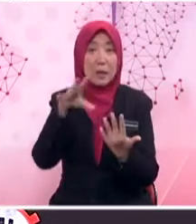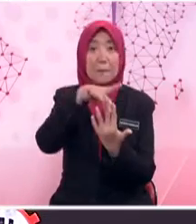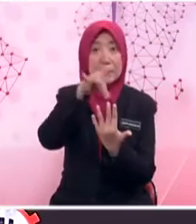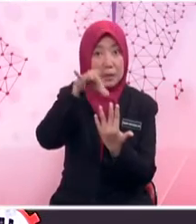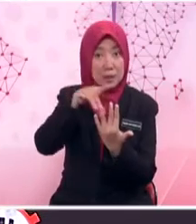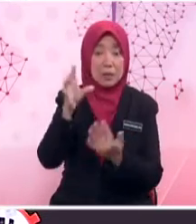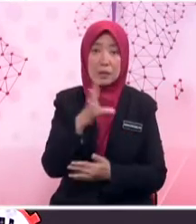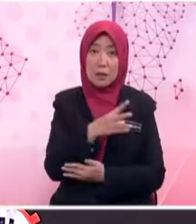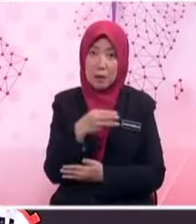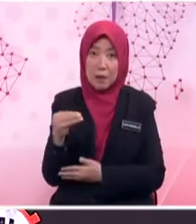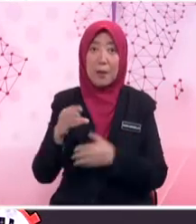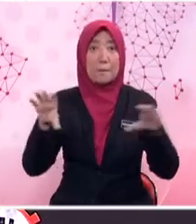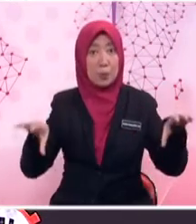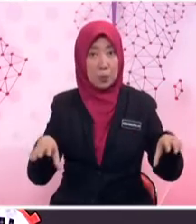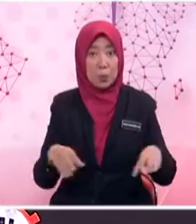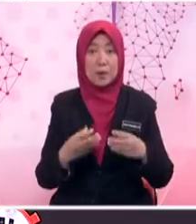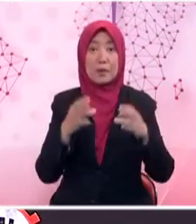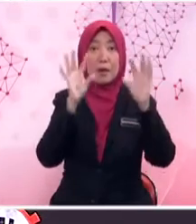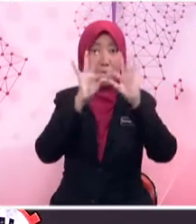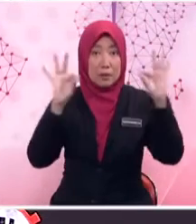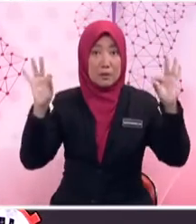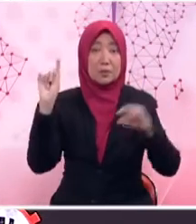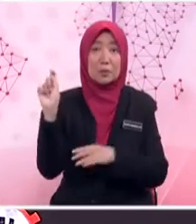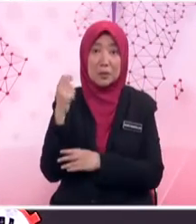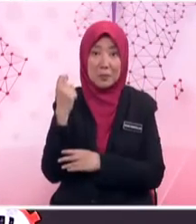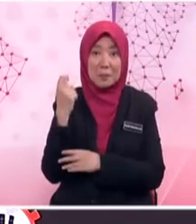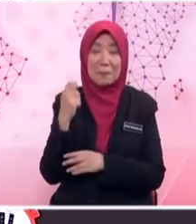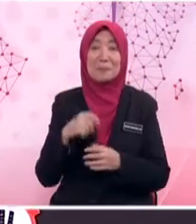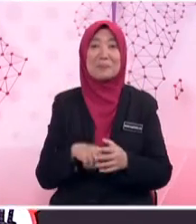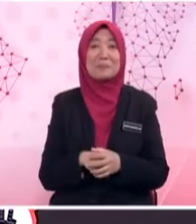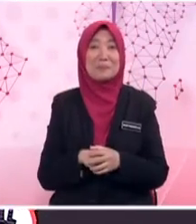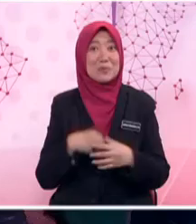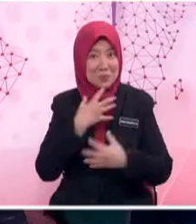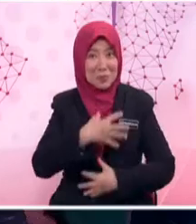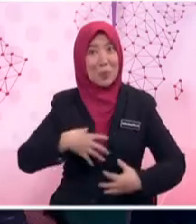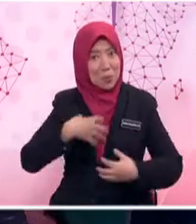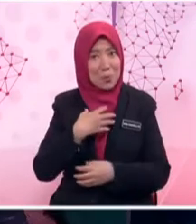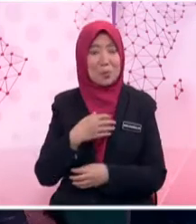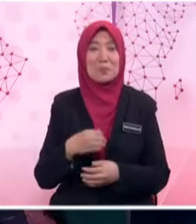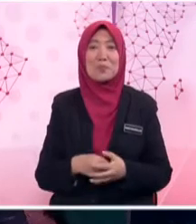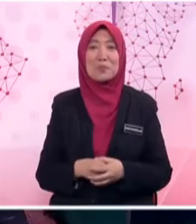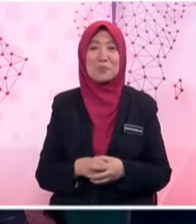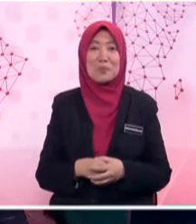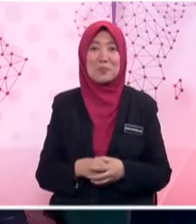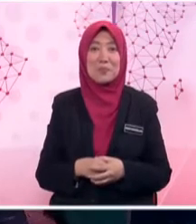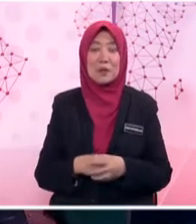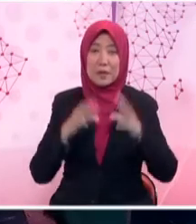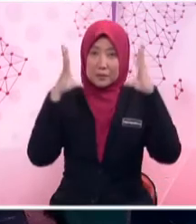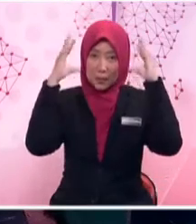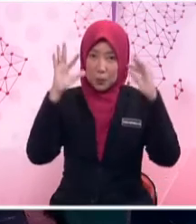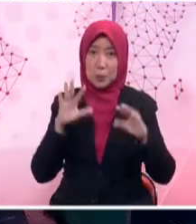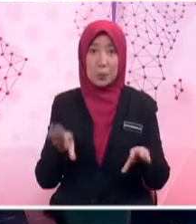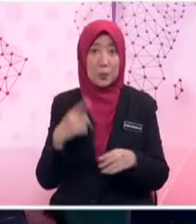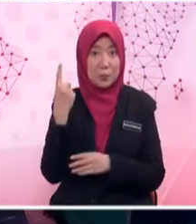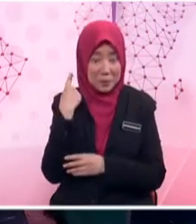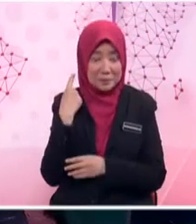satu ayat tunggal. Wow, macam ujian pula untuk saya, cikgu. Seronok ni. Okey, boleh, cikgu. Cikgu akan buat yang pertama.